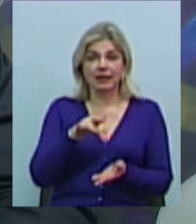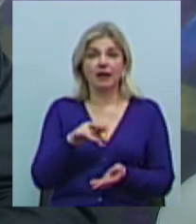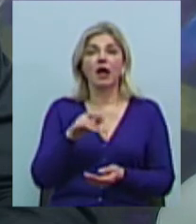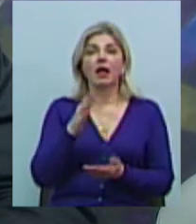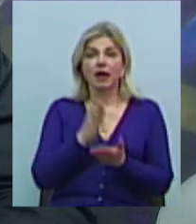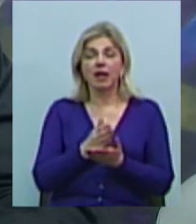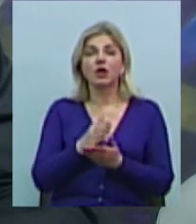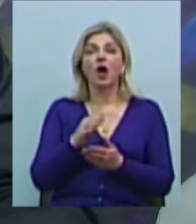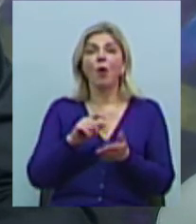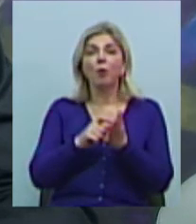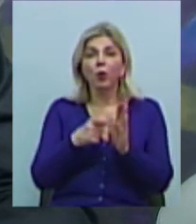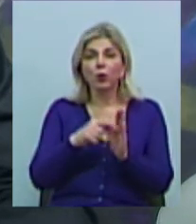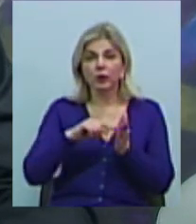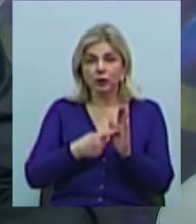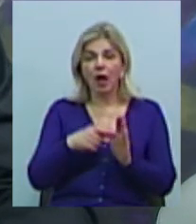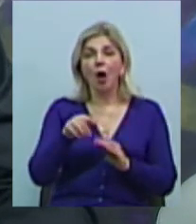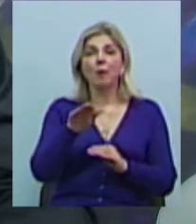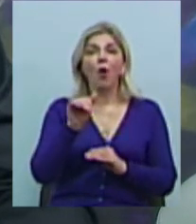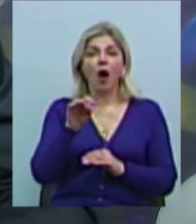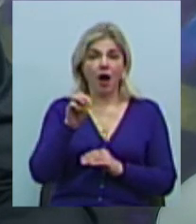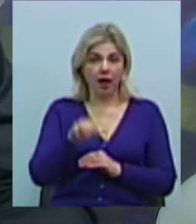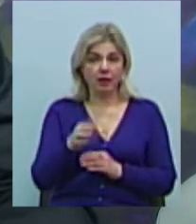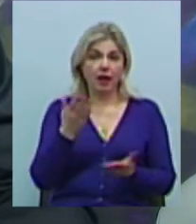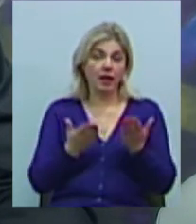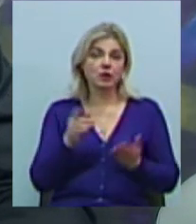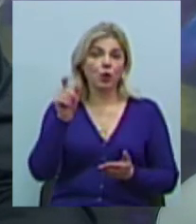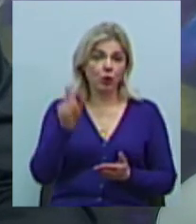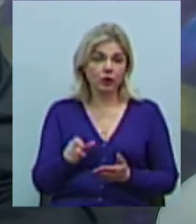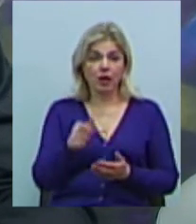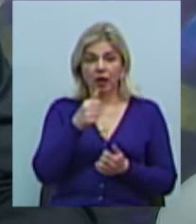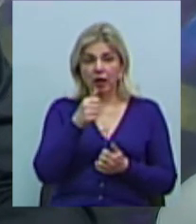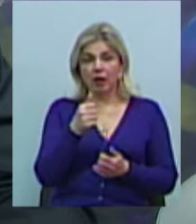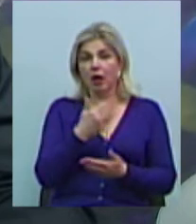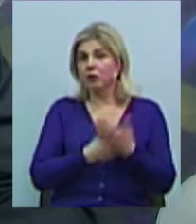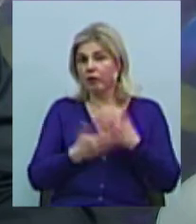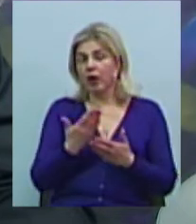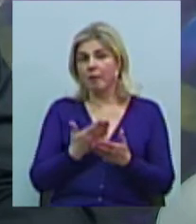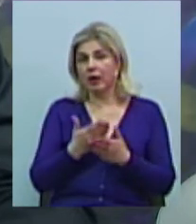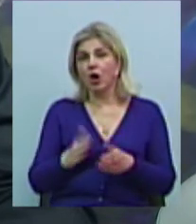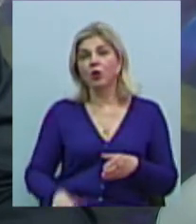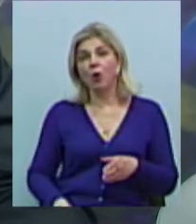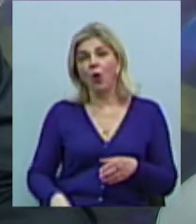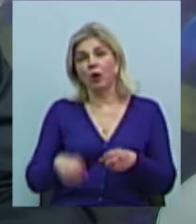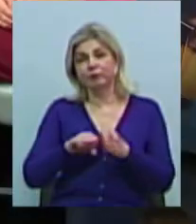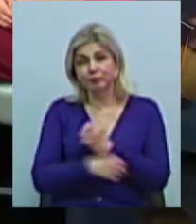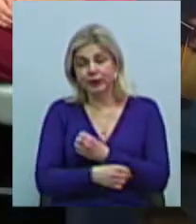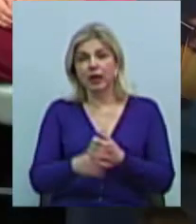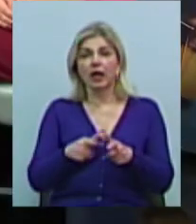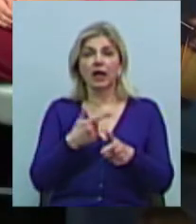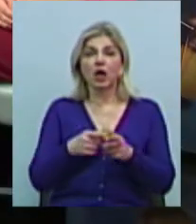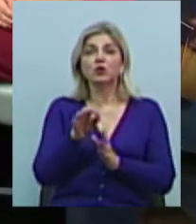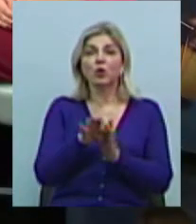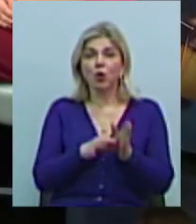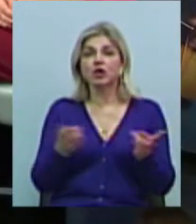пункти проката. І, наприклад, якщо людина, може не з інвалідністю, зламала ногу, чи в тому числі, якщо їм терміново